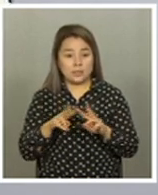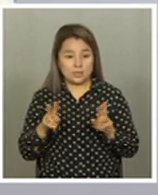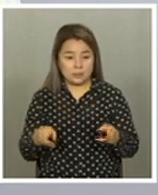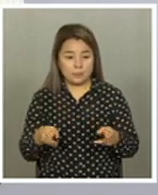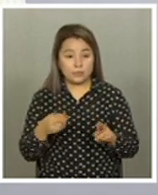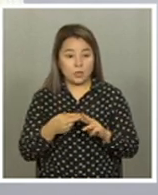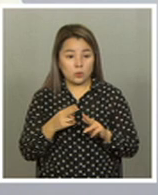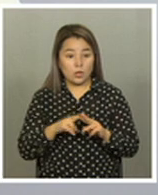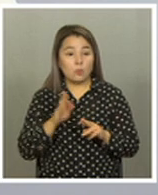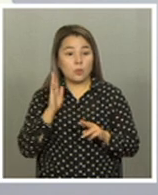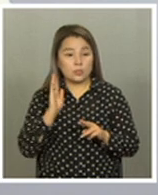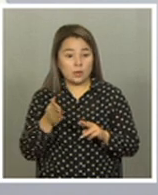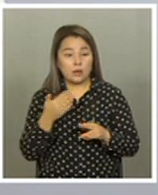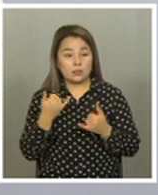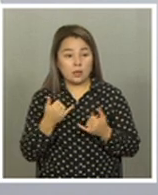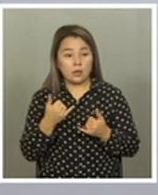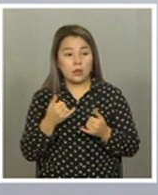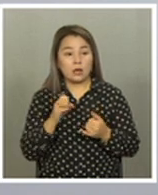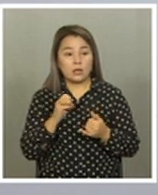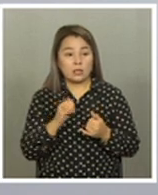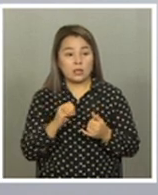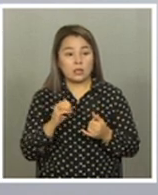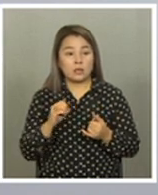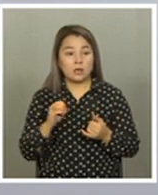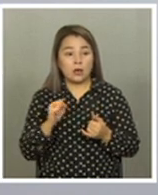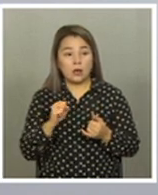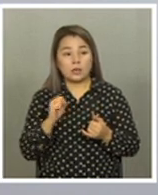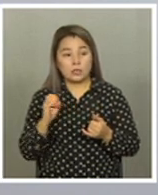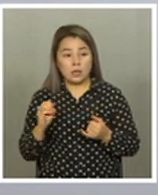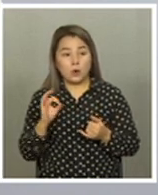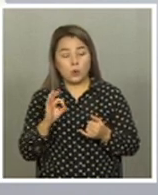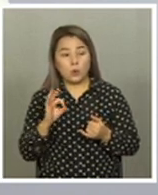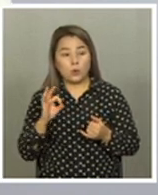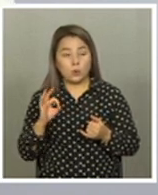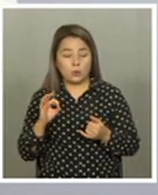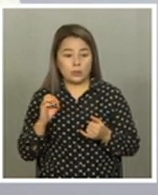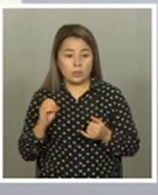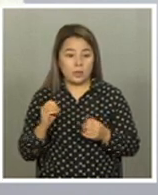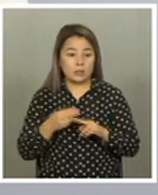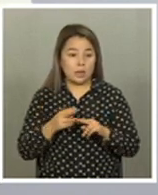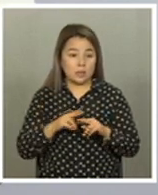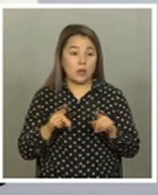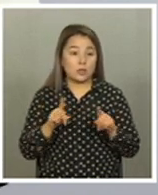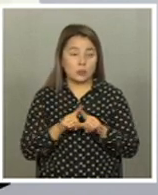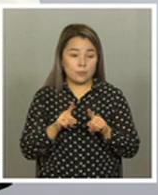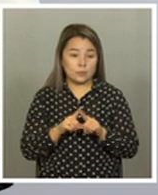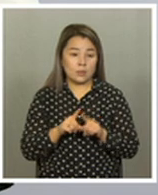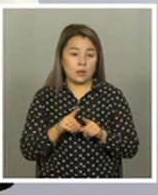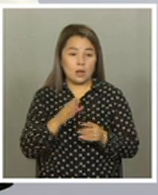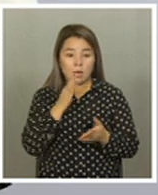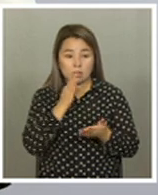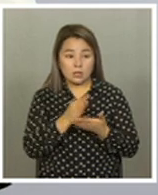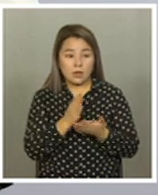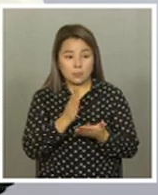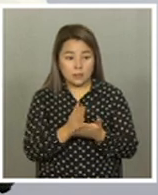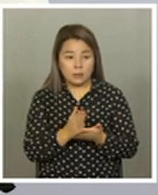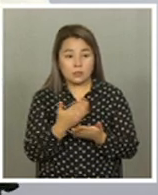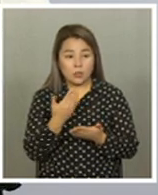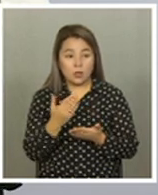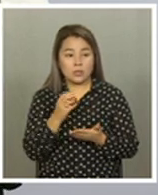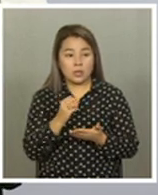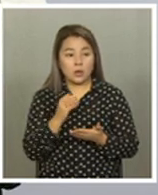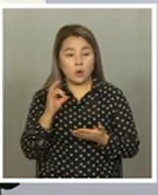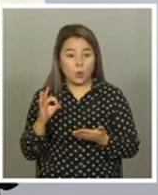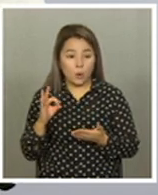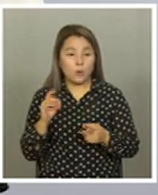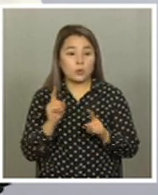болса, осы АЕ мен ЕО-ның қосындысы болып табылатын АО қабырғасы мен ЕО мен ОБ-ның